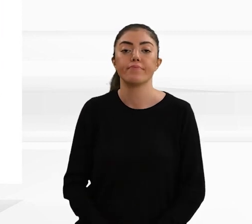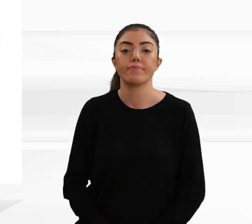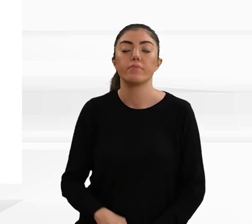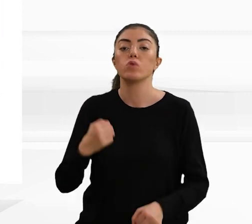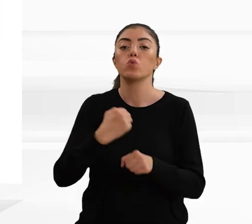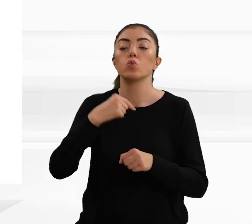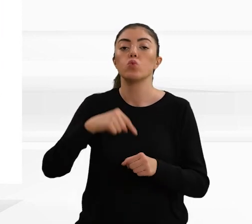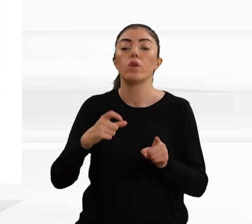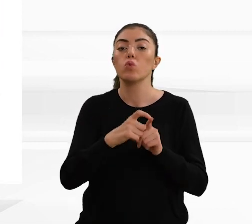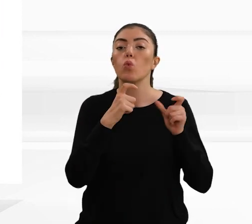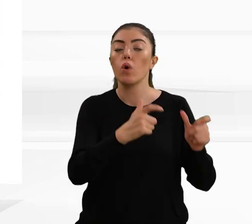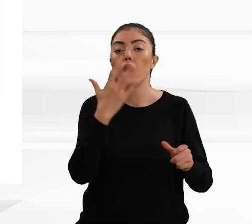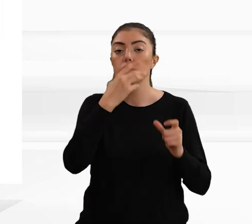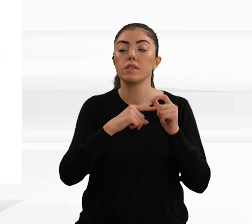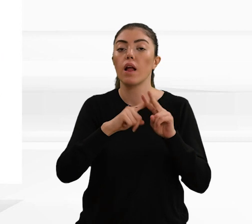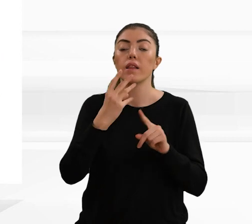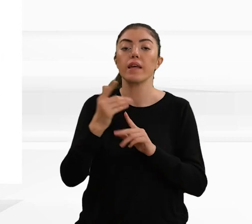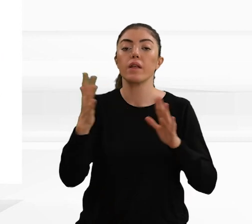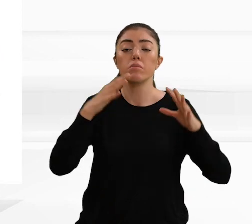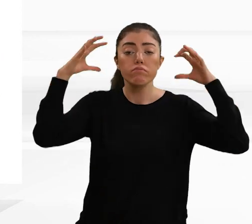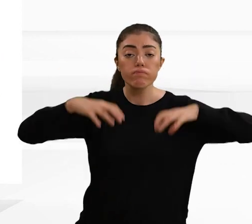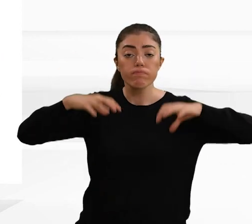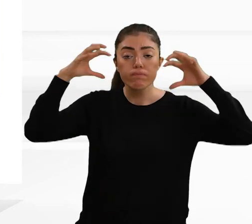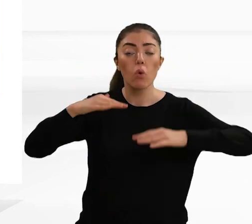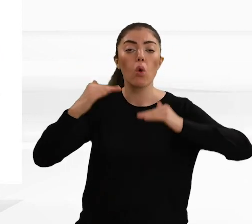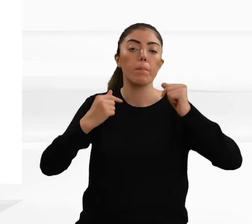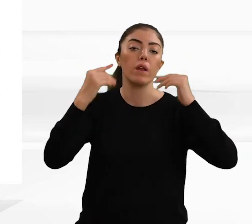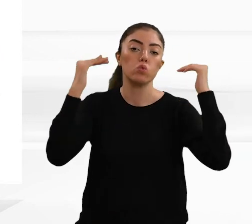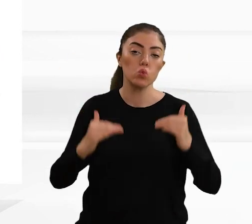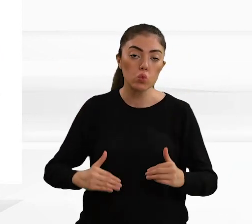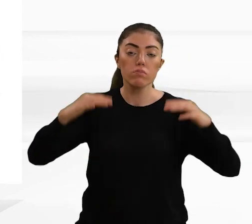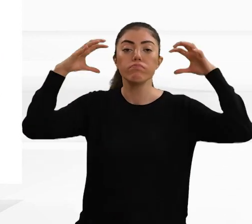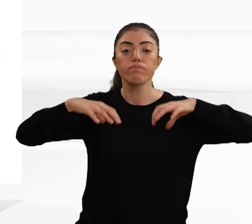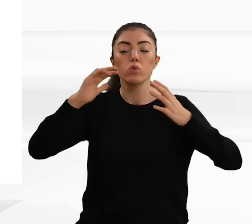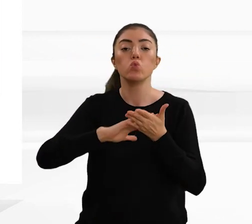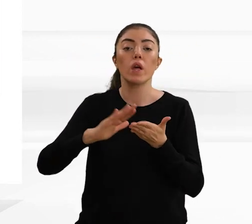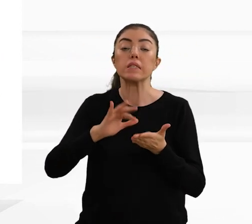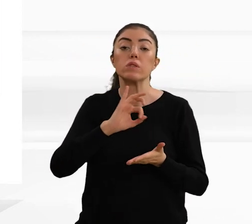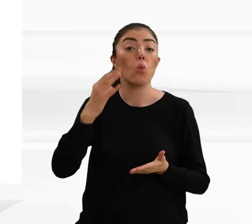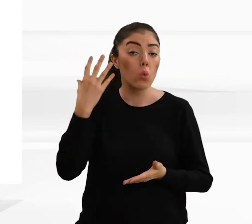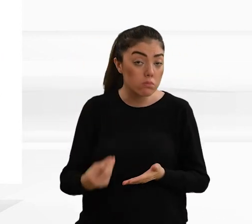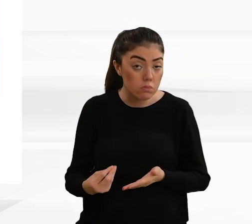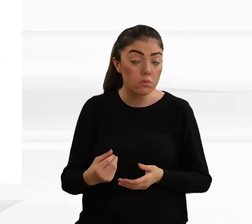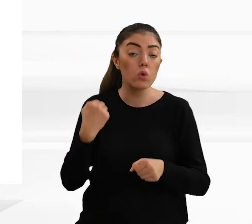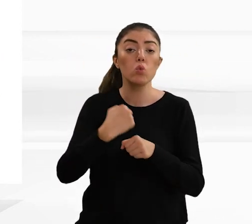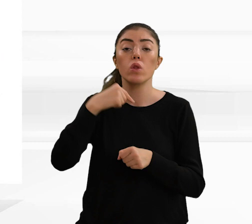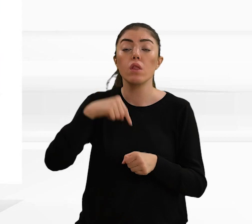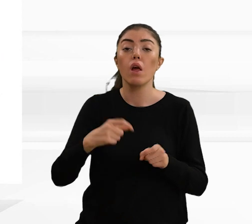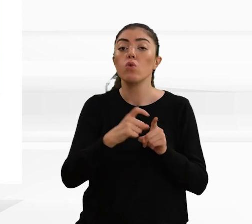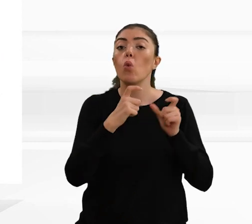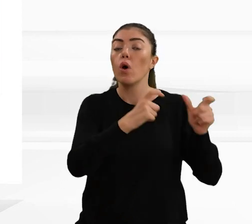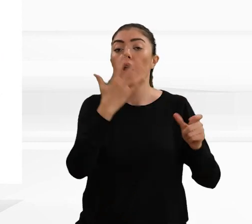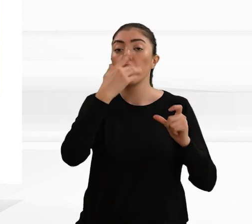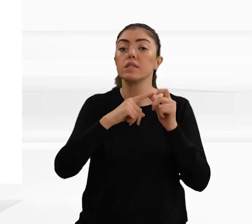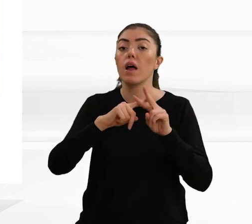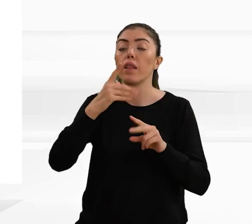Güneydoğu Anadolu Karasal iklimin Dede yağış ortalaması düşük ve yağışlar düzensiz olsada Güneydoğu Anadolu